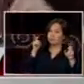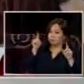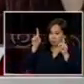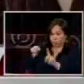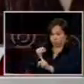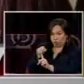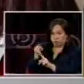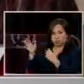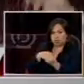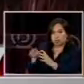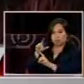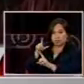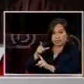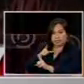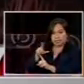po yung prosecution ay